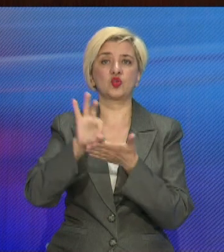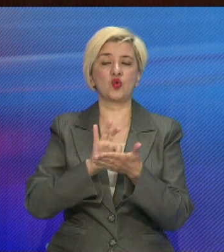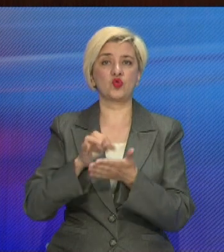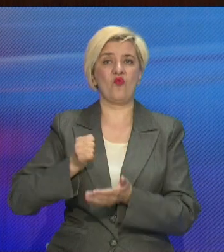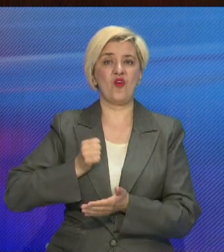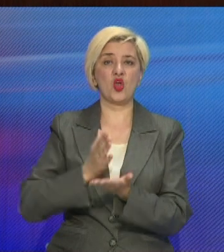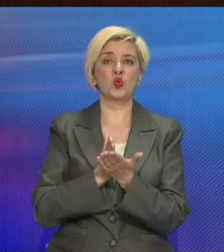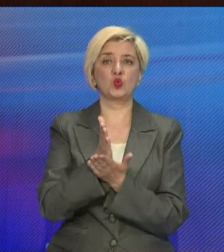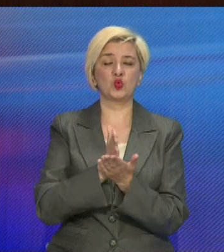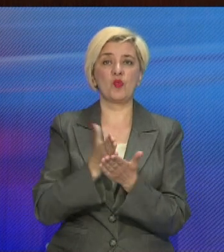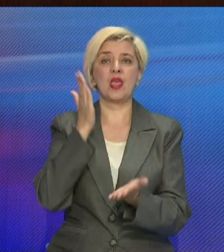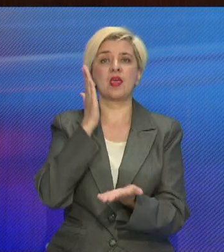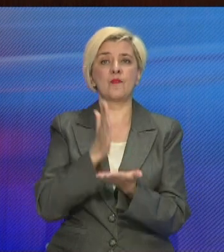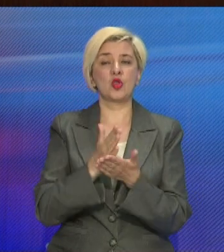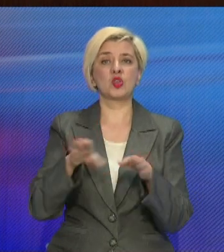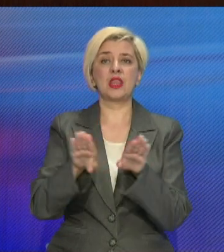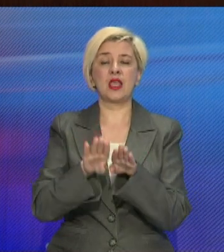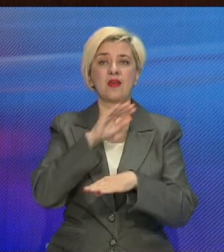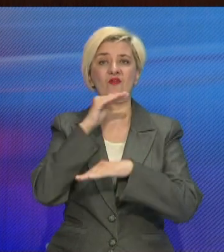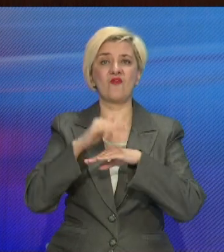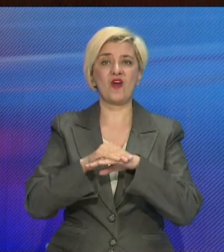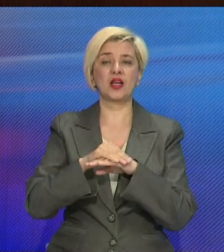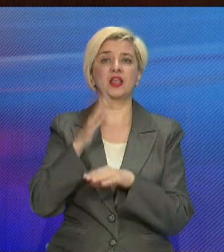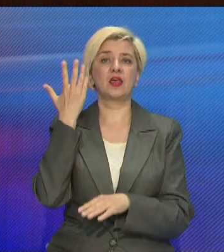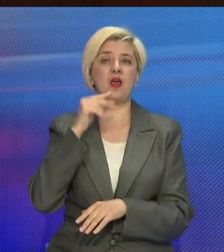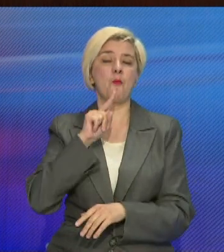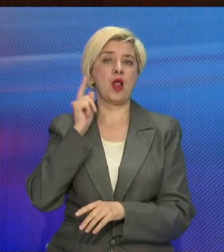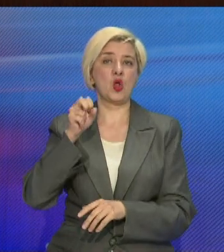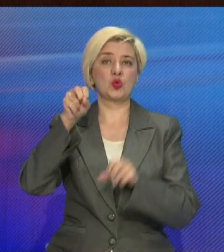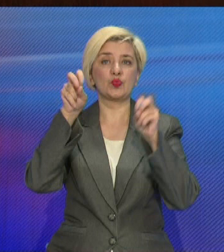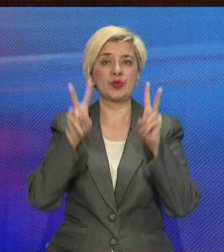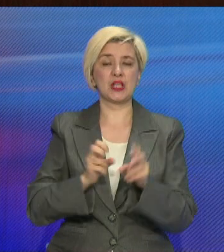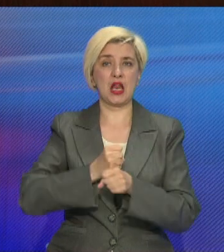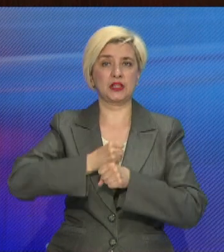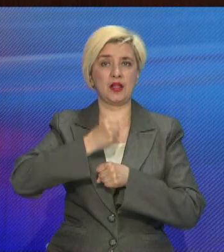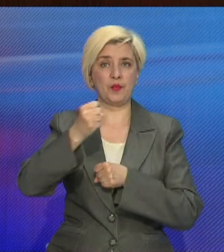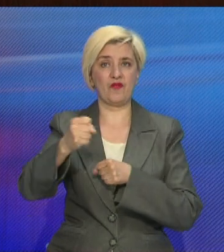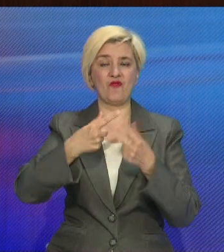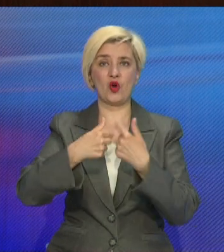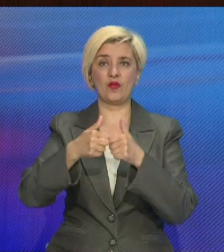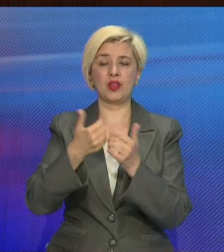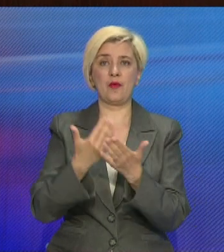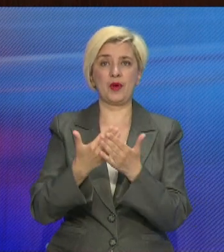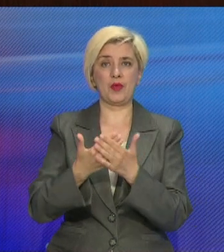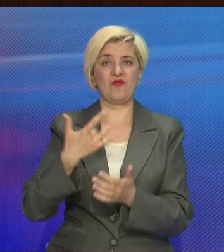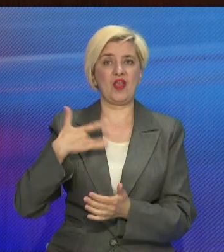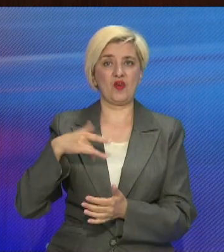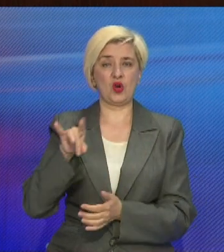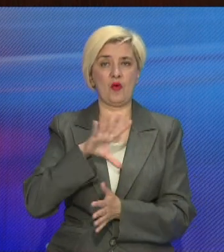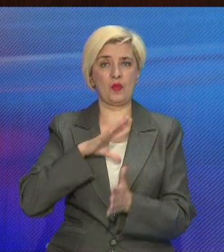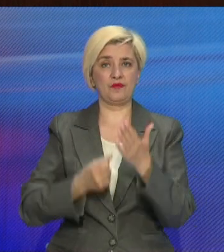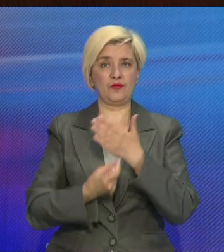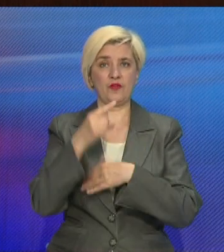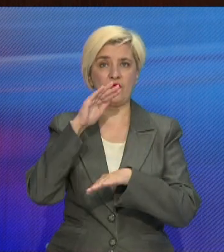того, имеются такие местофакты, когда молодого специалиста направляют в организацию. К примеру, это было в Новогрудском районе установлен такой